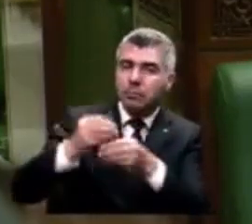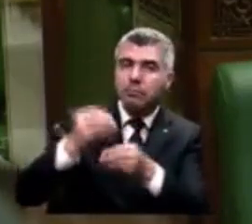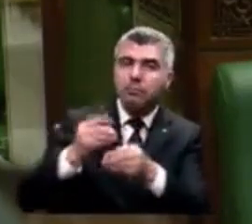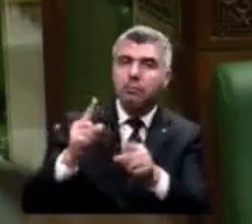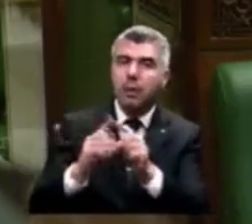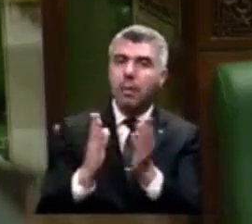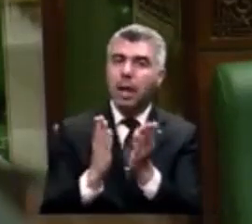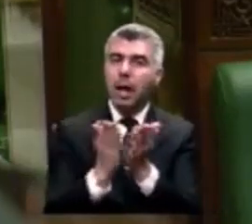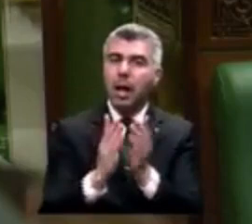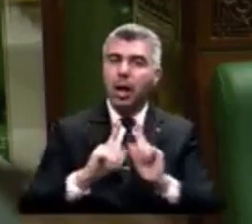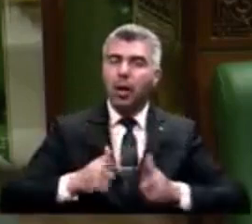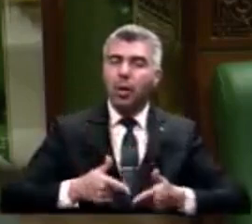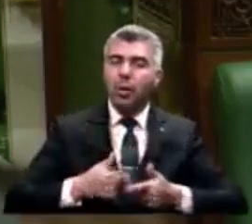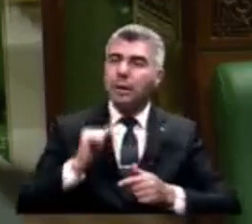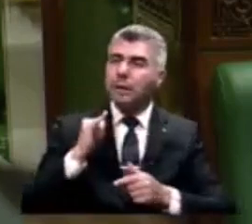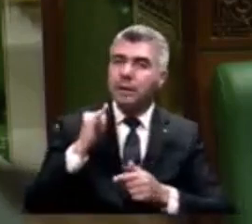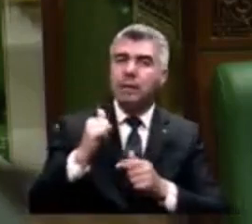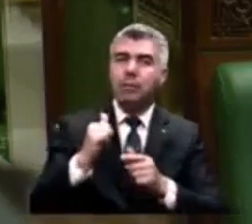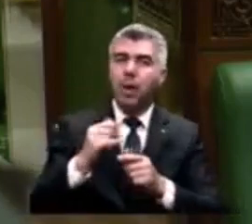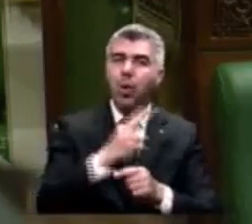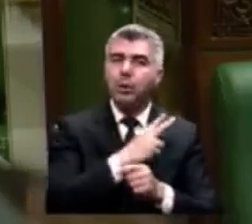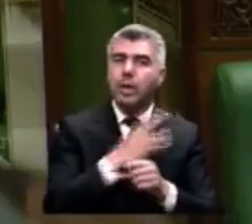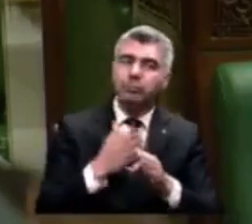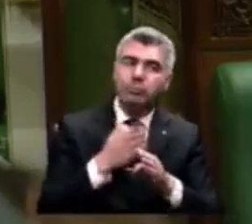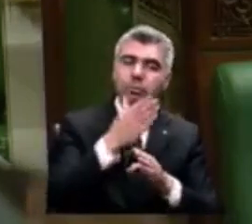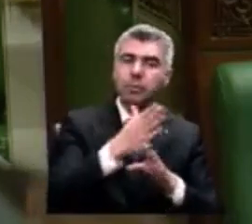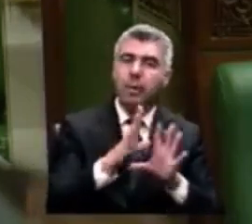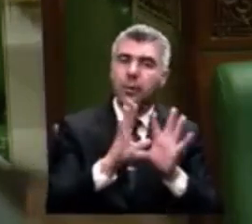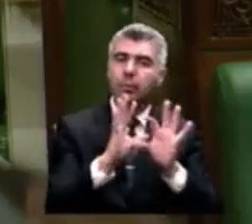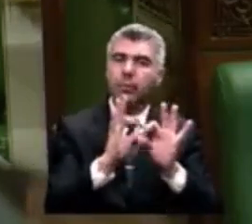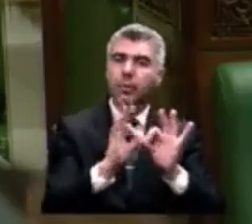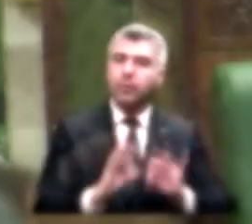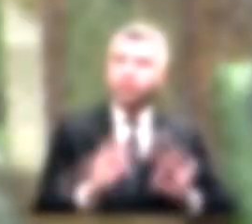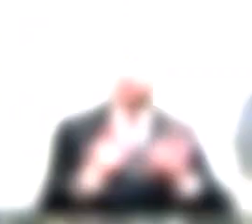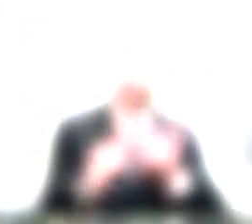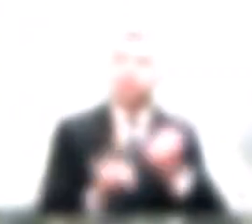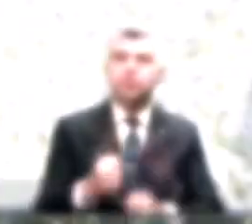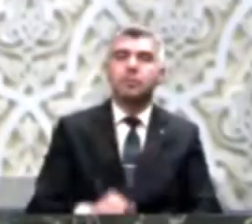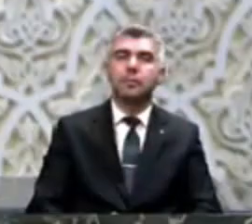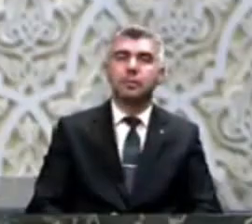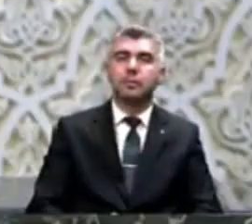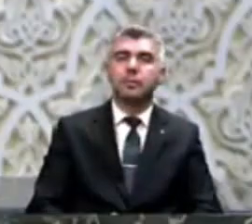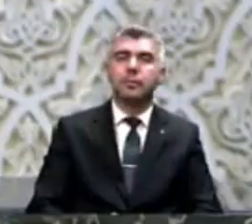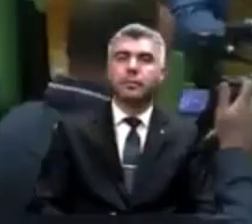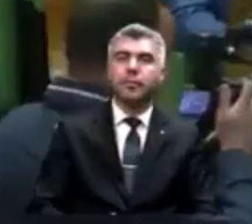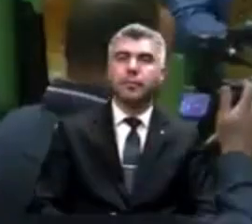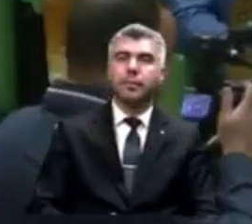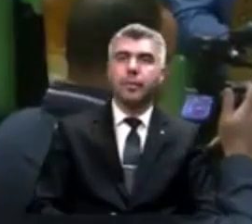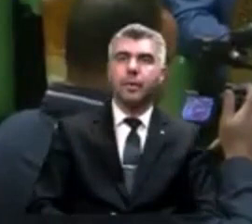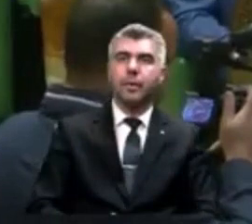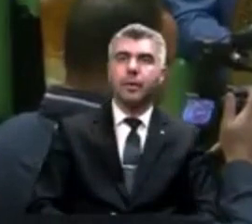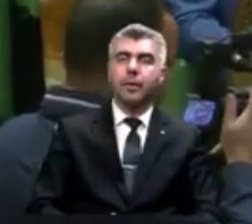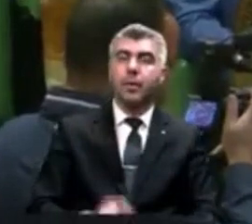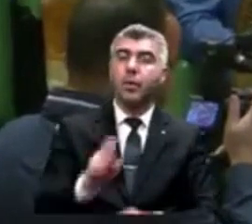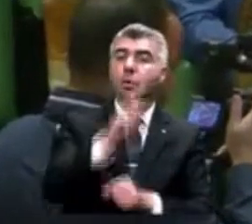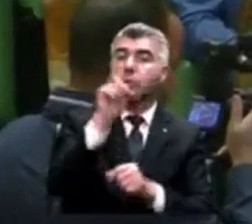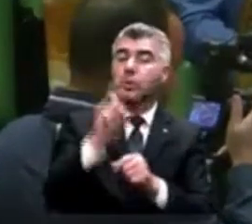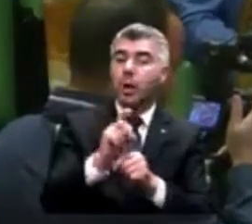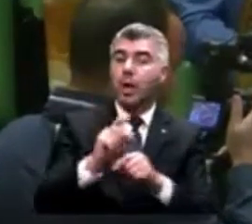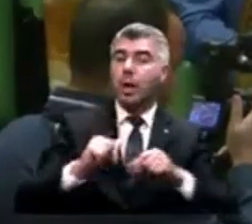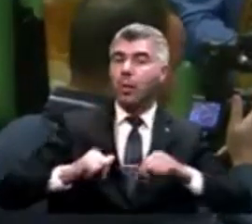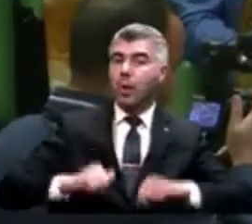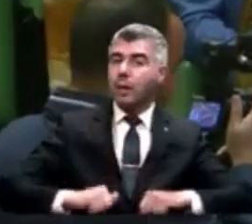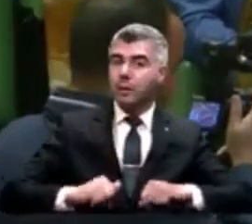جراء الإضرابات المتتالية في هذا القطاع؟ نتمنوا القول الإجابة عندكم سيد الوزير. سيد الرئيس، نسائلكم السيد